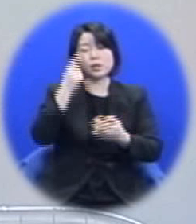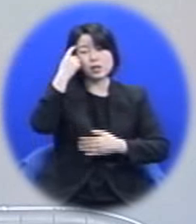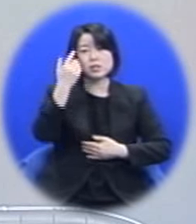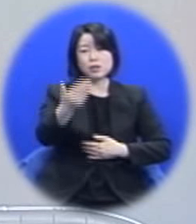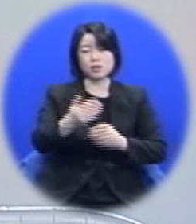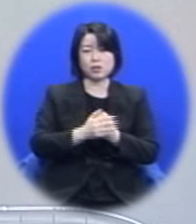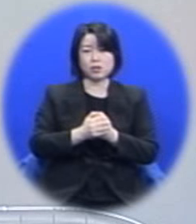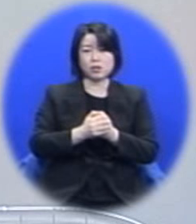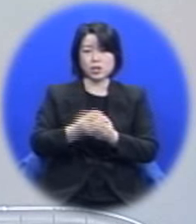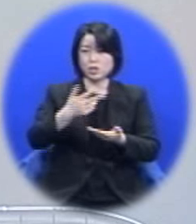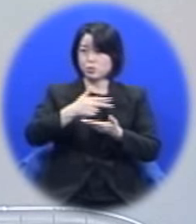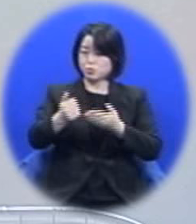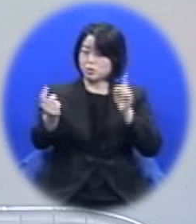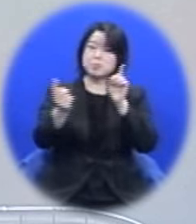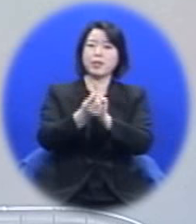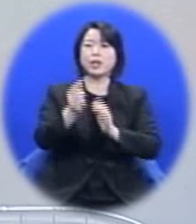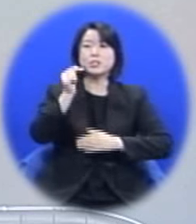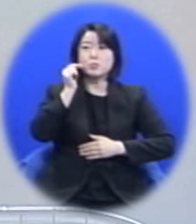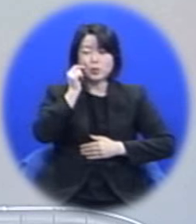못할 거라고 그랬는데.